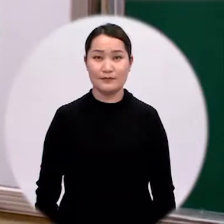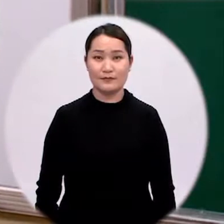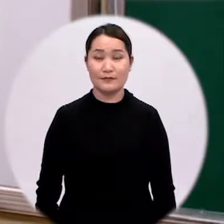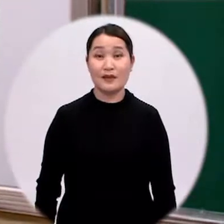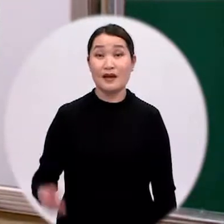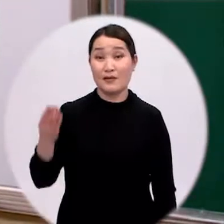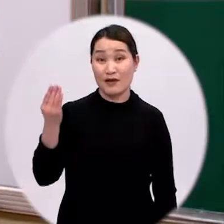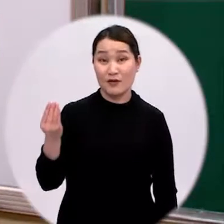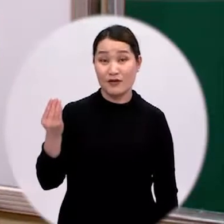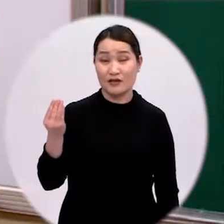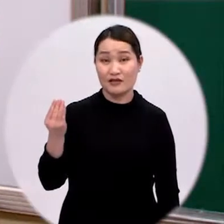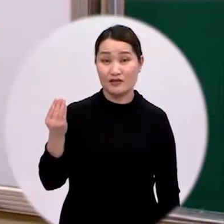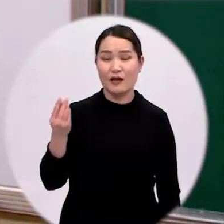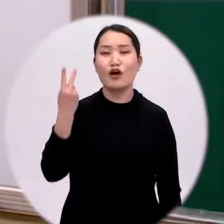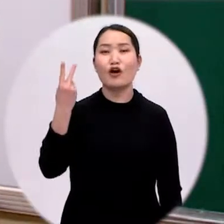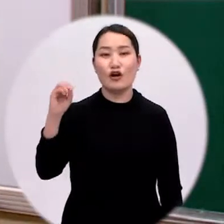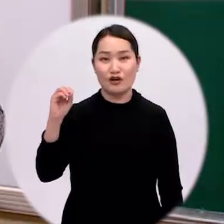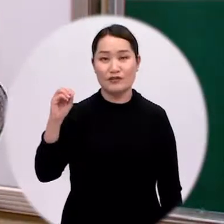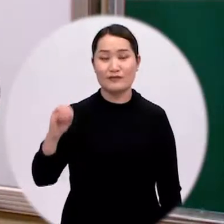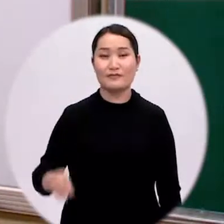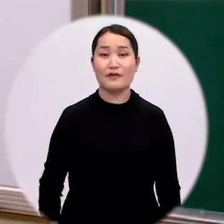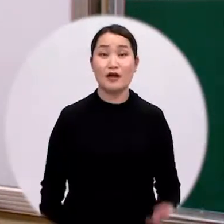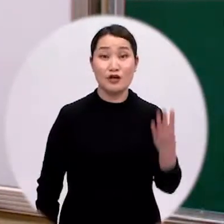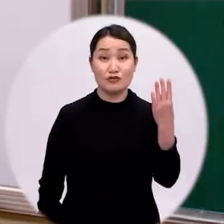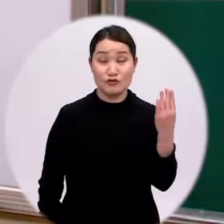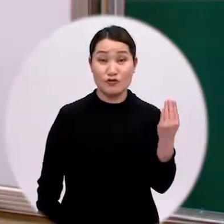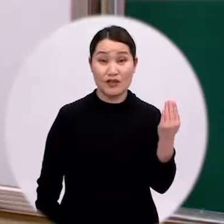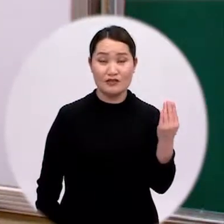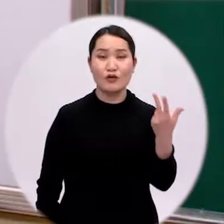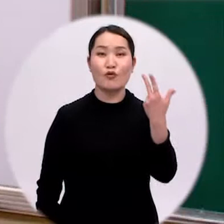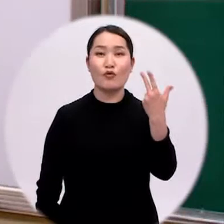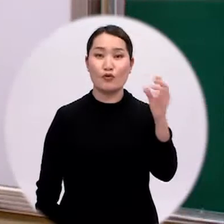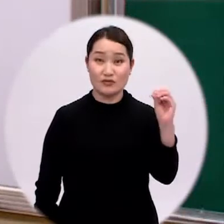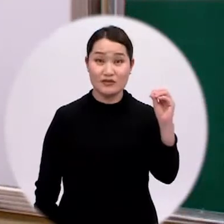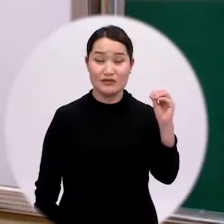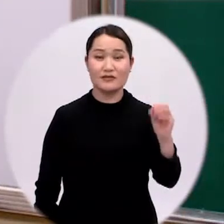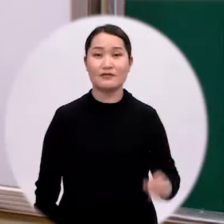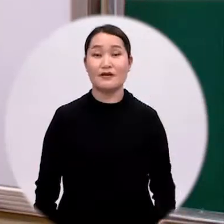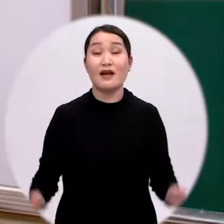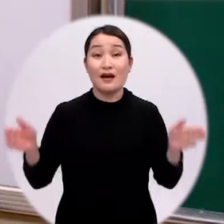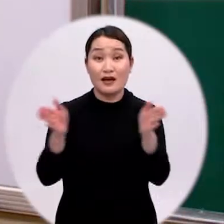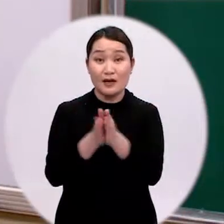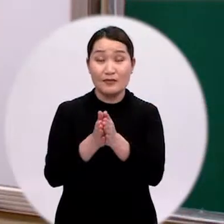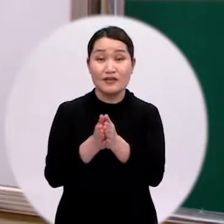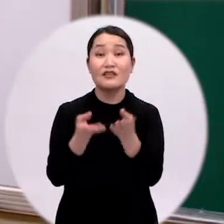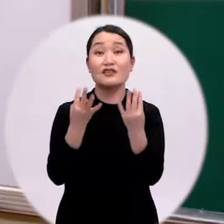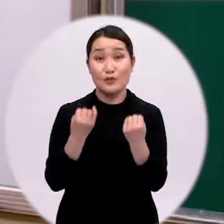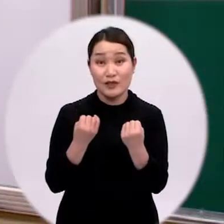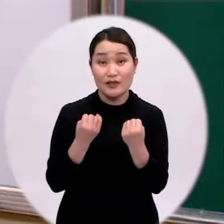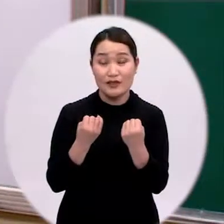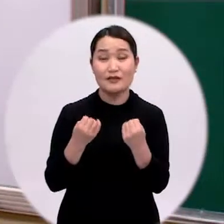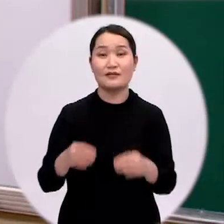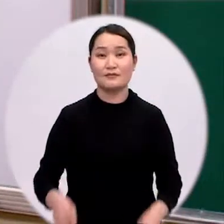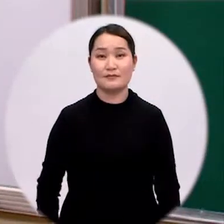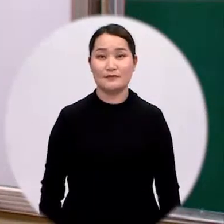За тийм ээ, баруун гар талд 20 төгрөг, зүүн гар талд 30 төгрөг байна. Нийлээд хэдэн төгрөг